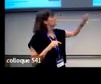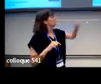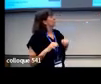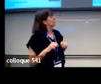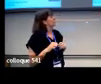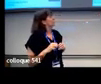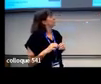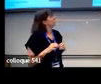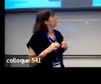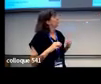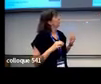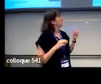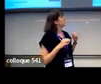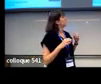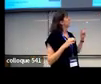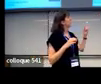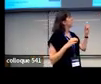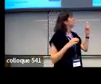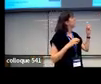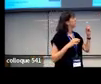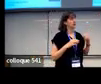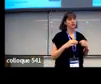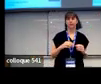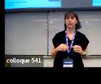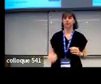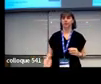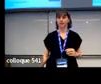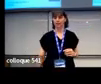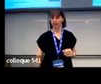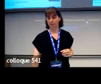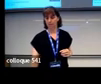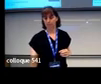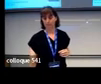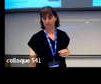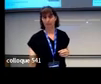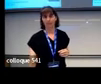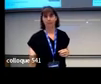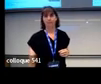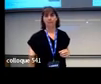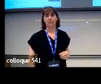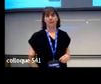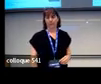deux profs, une de l'Université Laval, Sandra Binning, puis Christian Landry de l'Université Laval.